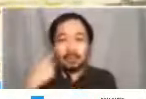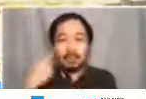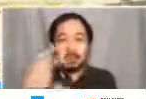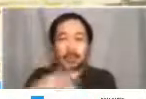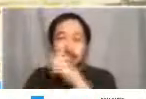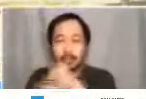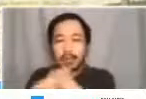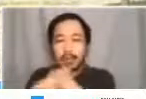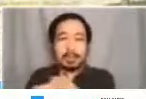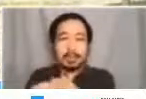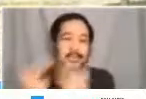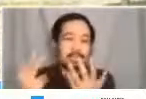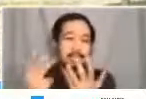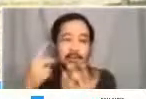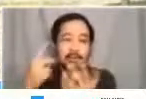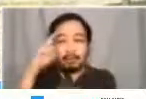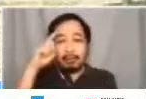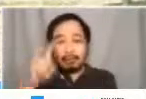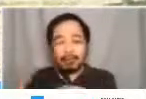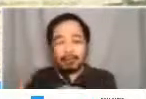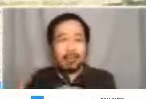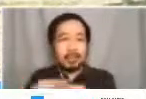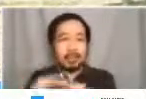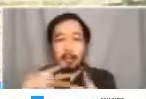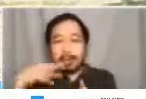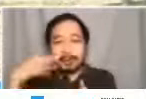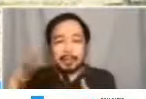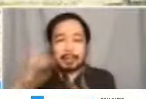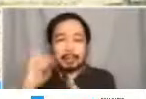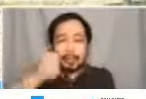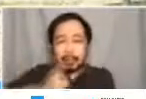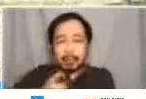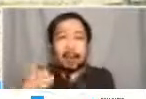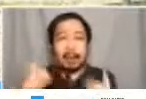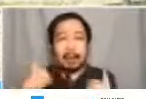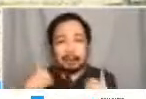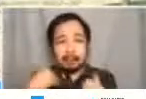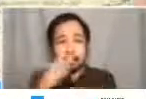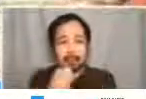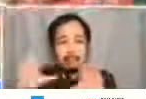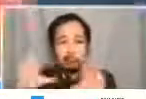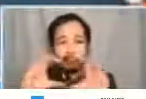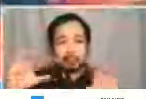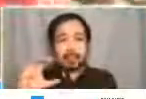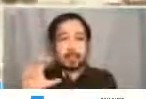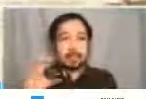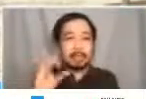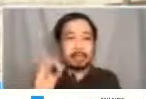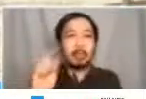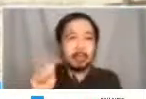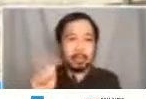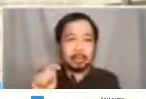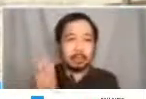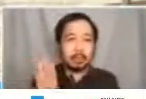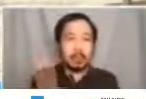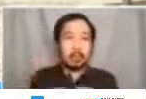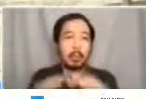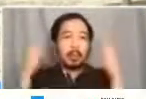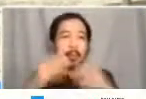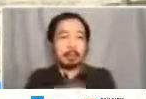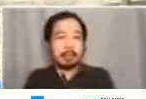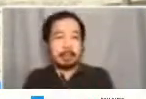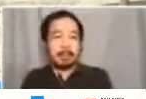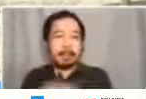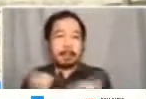Yes, Yusek Racking, muli na ang binuksan sa publiko ang Davao Public Market dito sa Davao City matapos ang mahigit isang